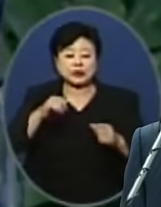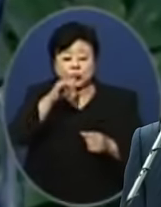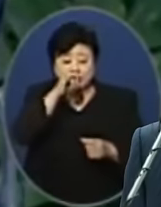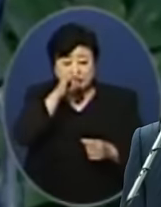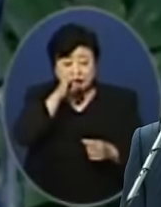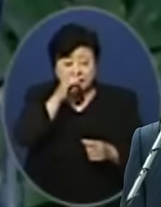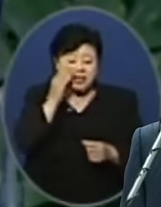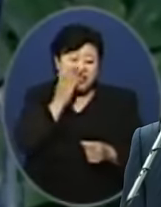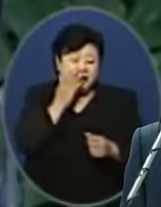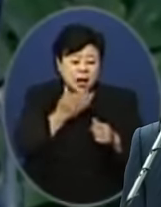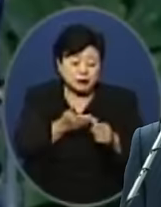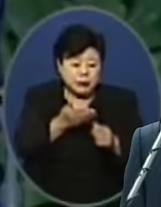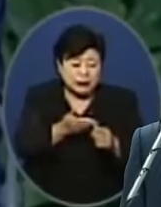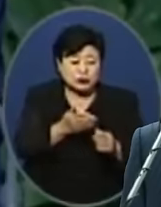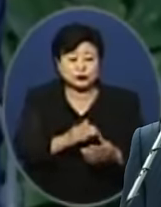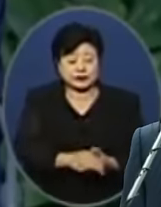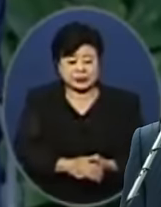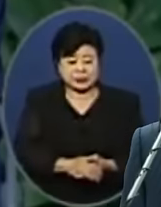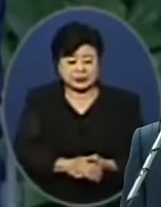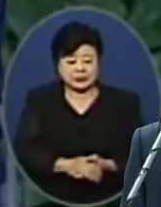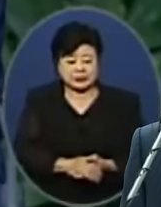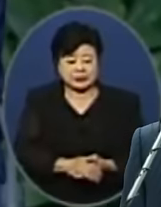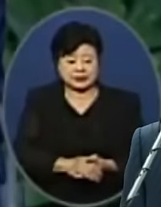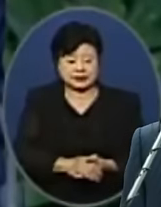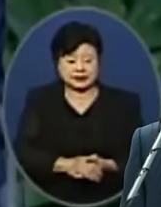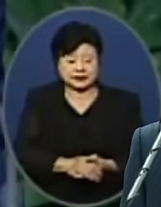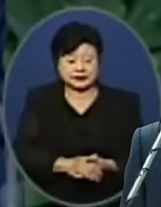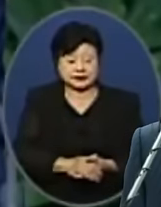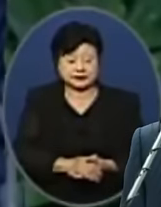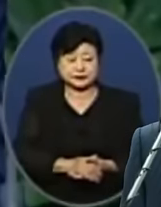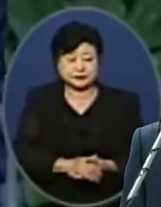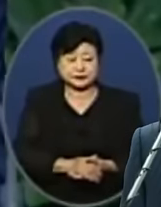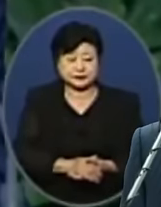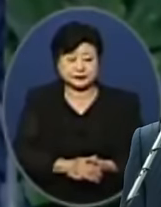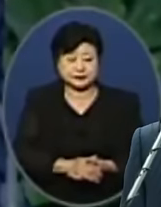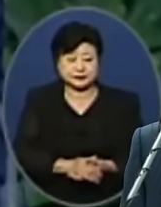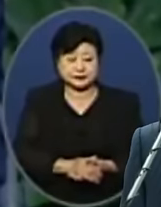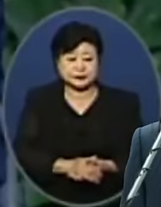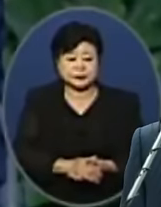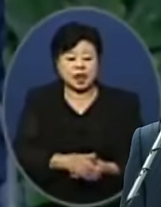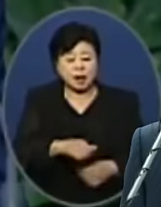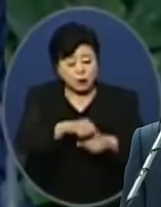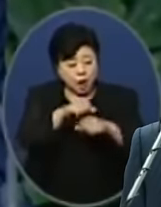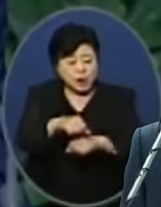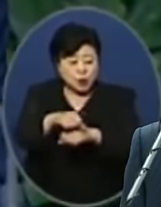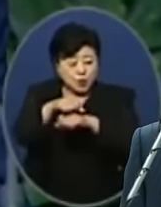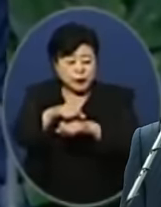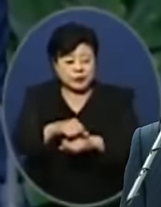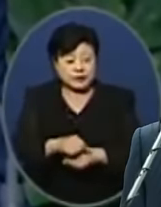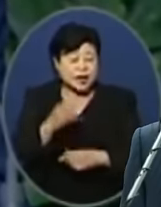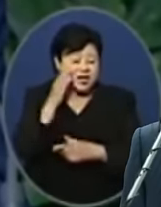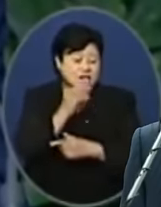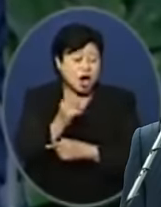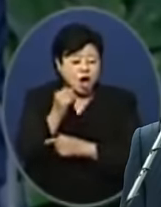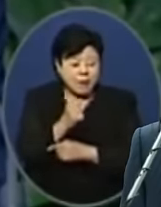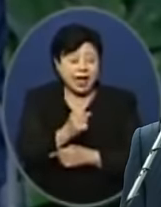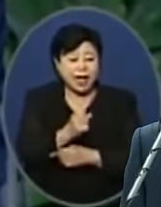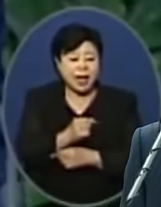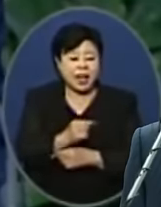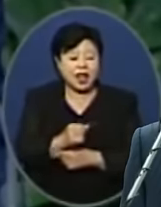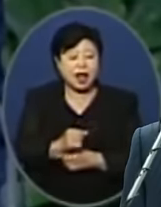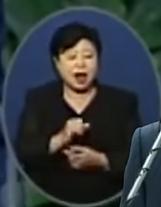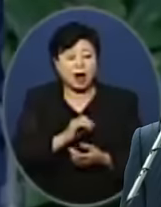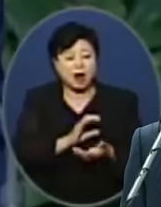그게 영양분을 만들어냅니다. 영양분을 만들어서 그것을 모아놓으면 열매도 되고